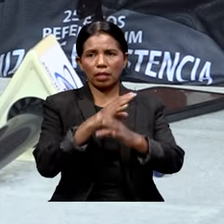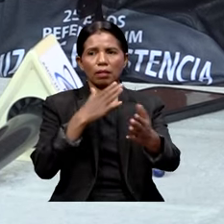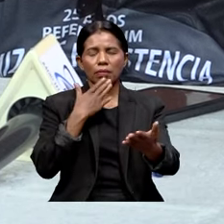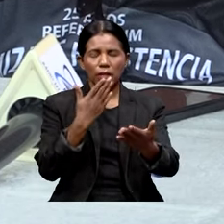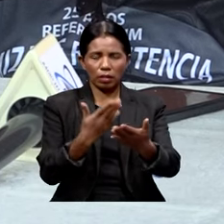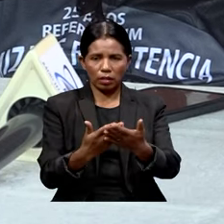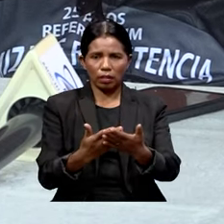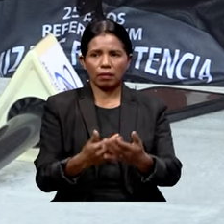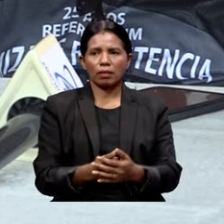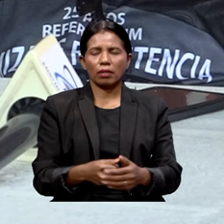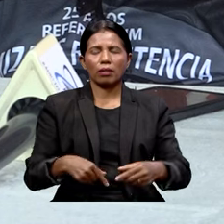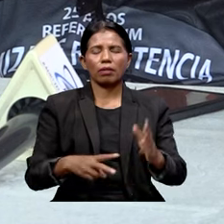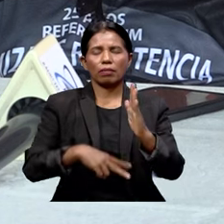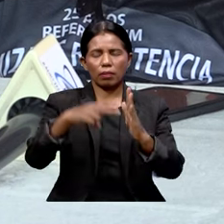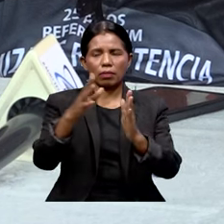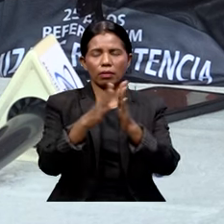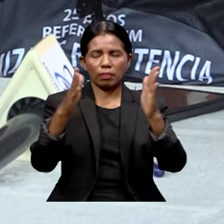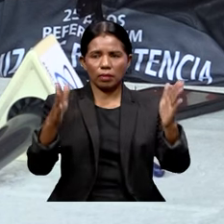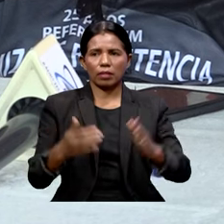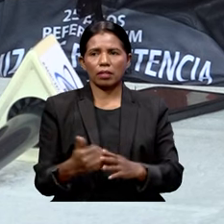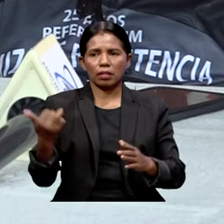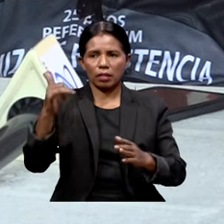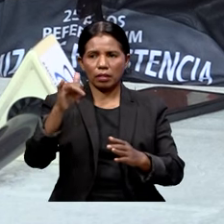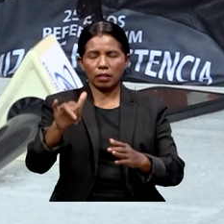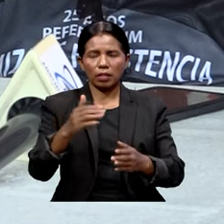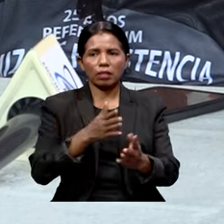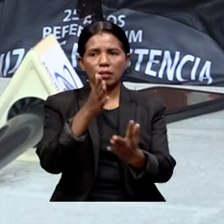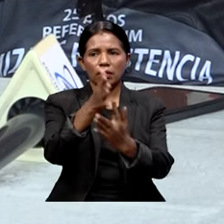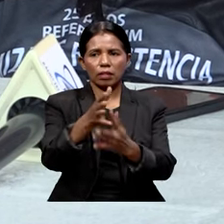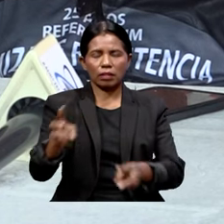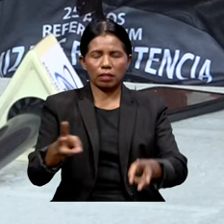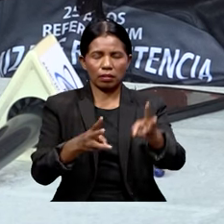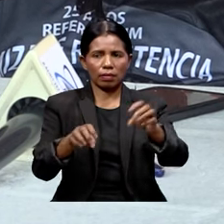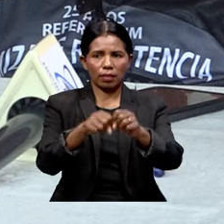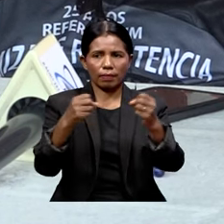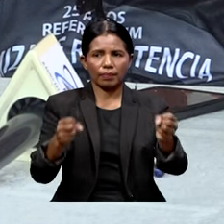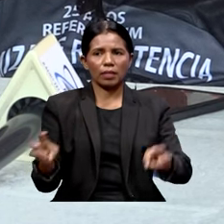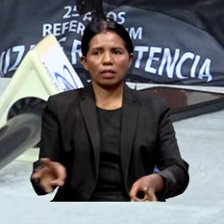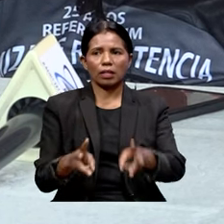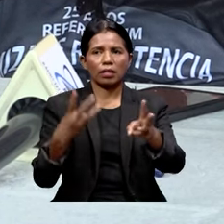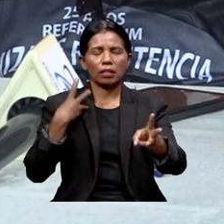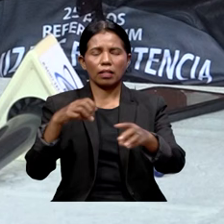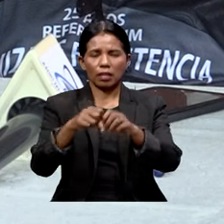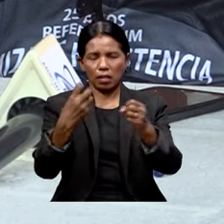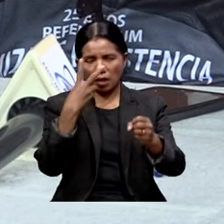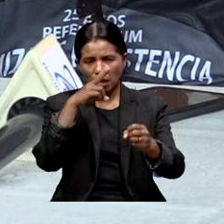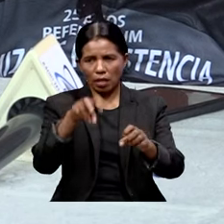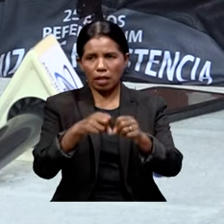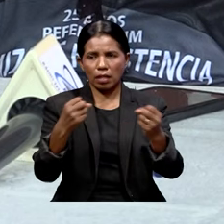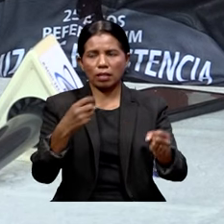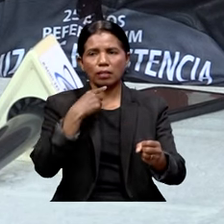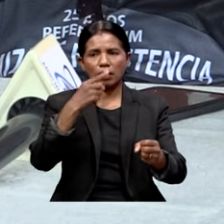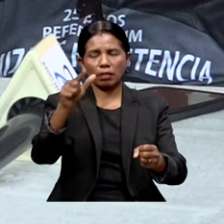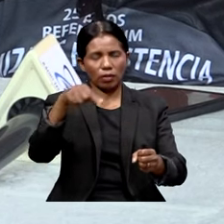dia, ko valor nabe kontra. Atau ultrapasa estrada nabe mahar. Se estrada ni tak rekan doa, kita rekomenda pak